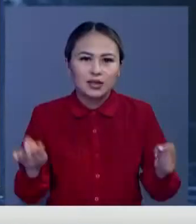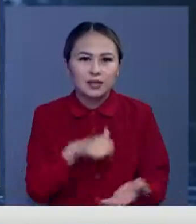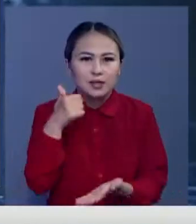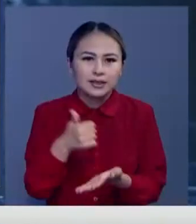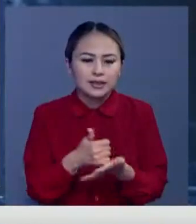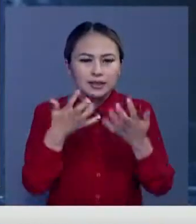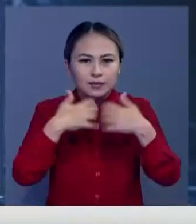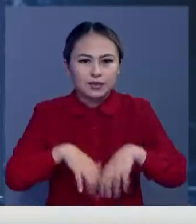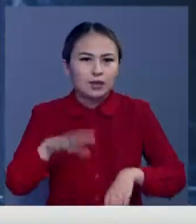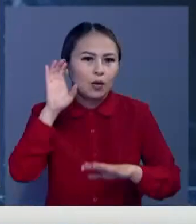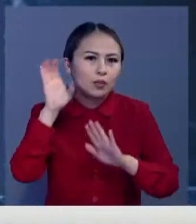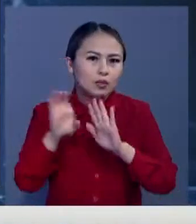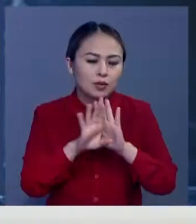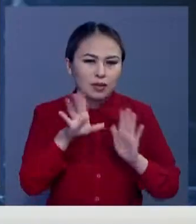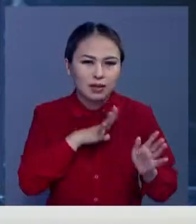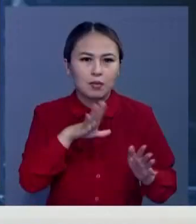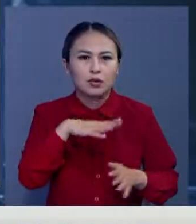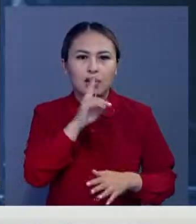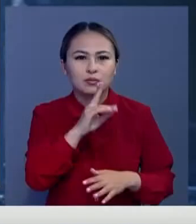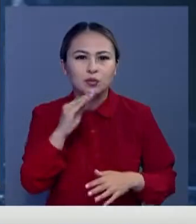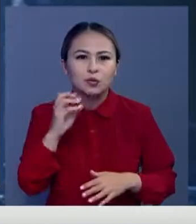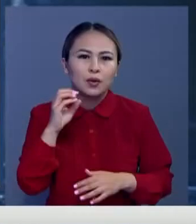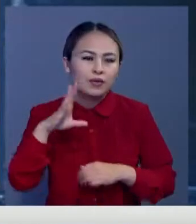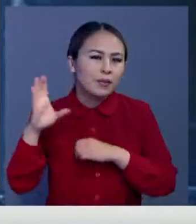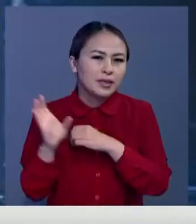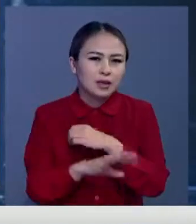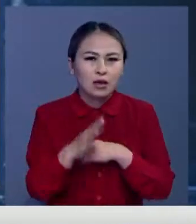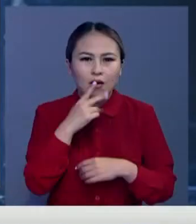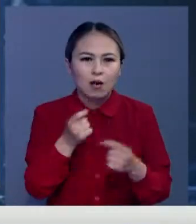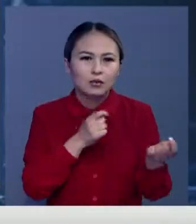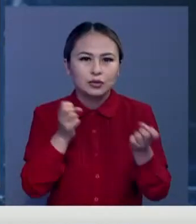органдары басшыларының есебін тыңдады. Соңында Қасым-Жомарт Тоқаев